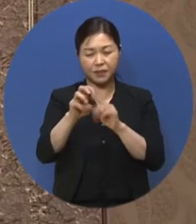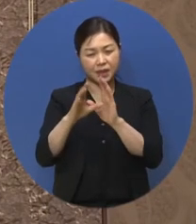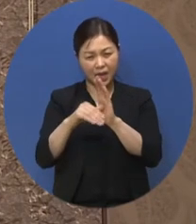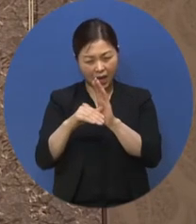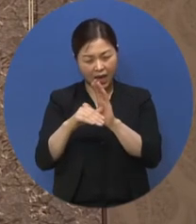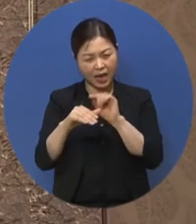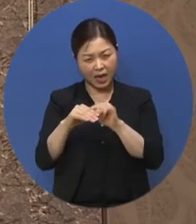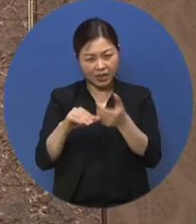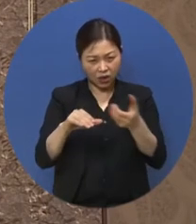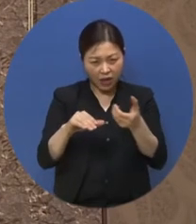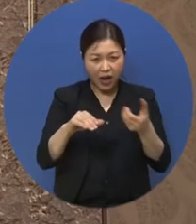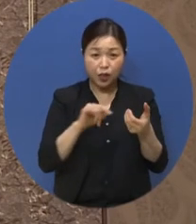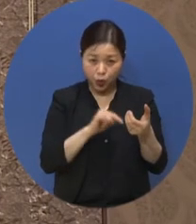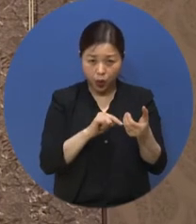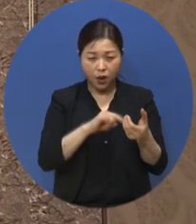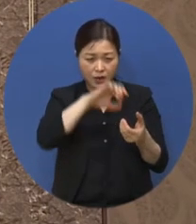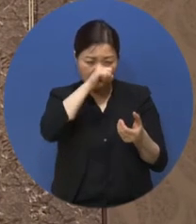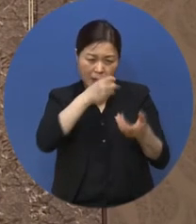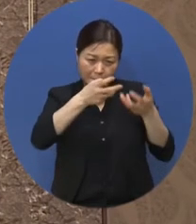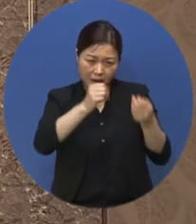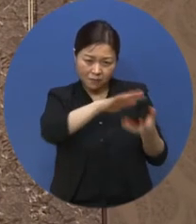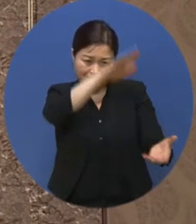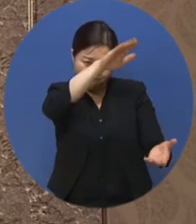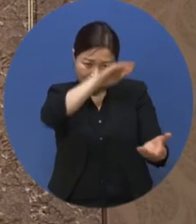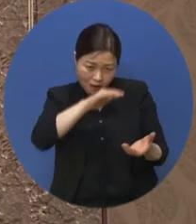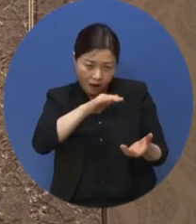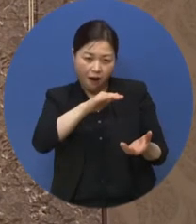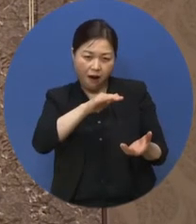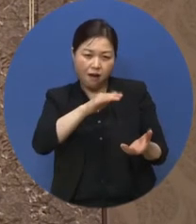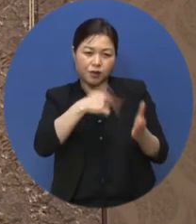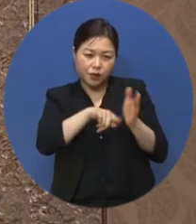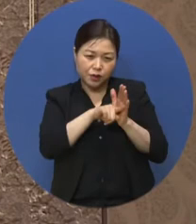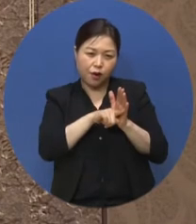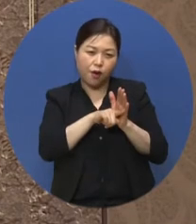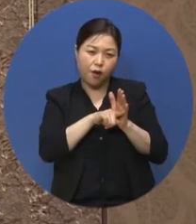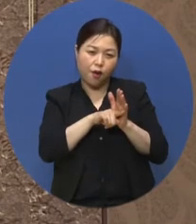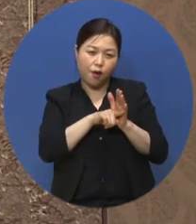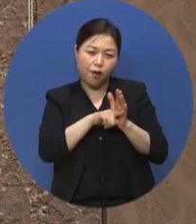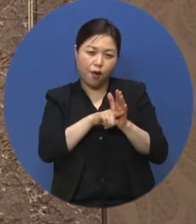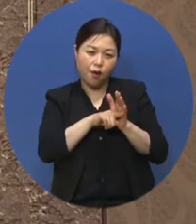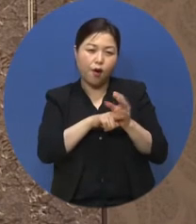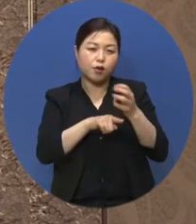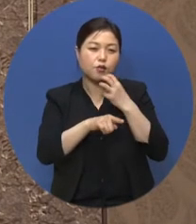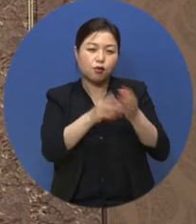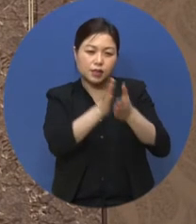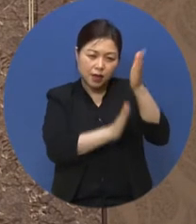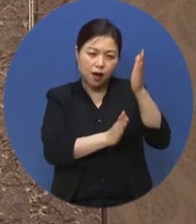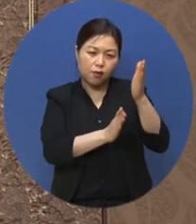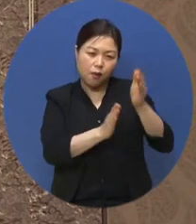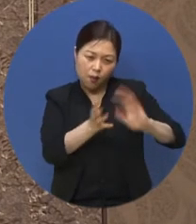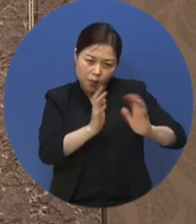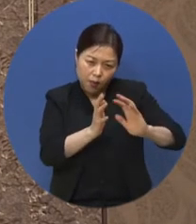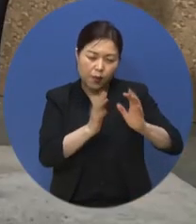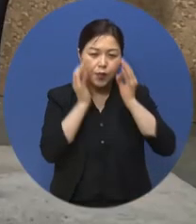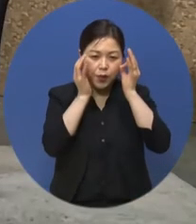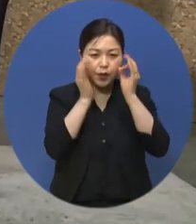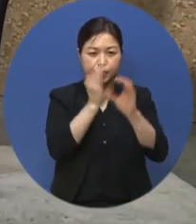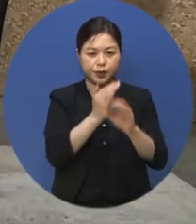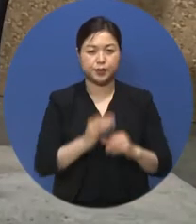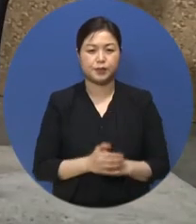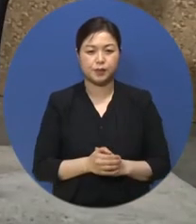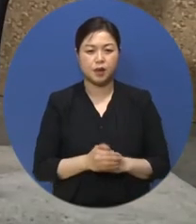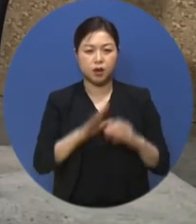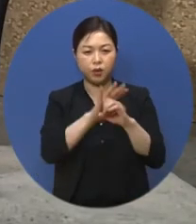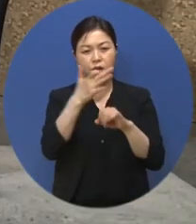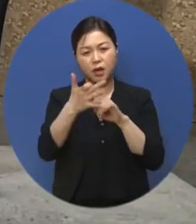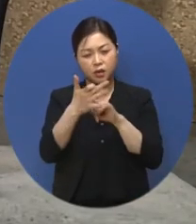아니더라도 네. 그 전에라도 예산을 좀 많이 확보를 하려고 부단히 지금 서울시하고 소통하고 노력하고 그러니까요. 있습니다. 그러니까요. 예. 코로나19라는